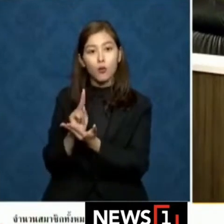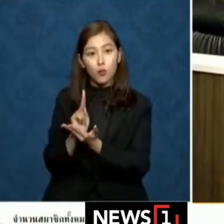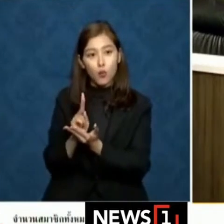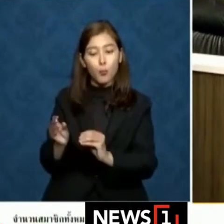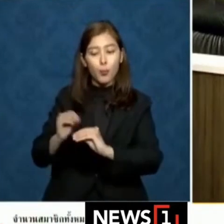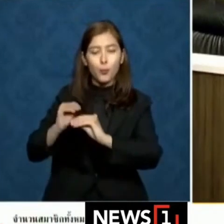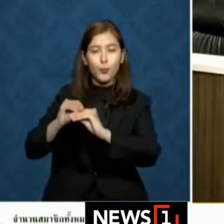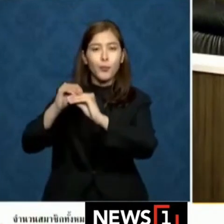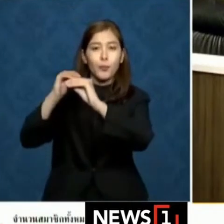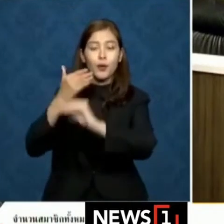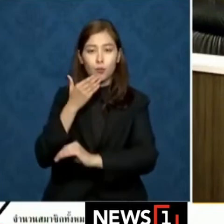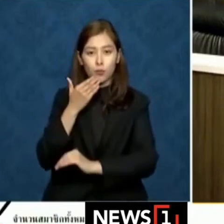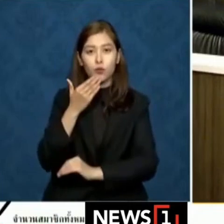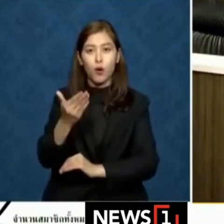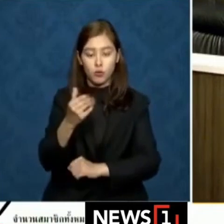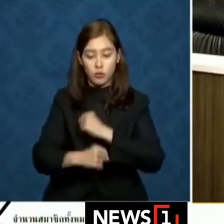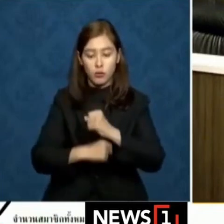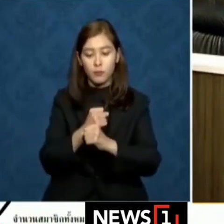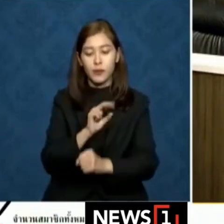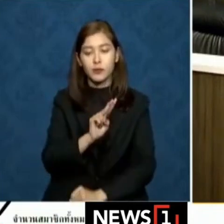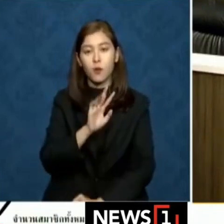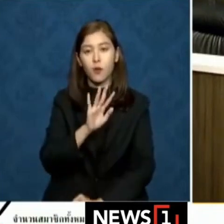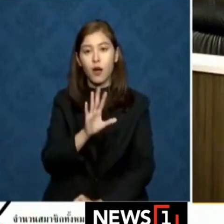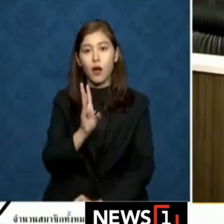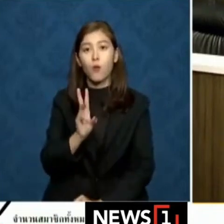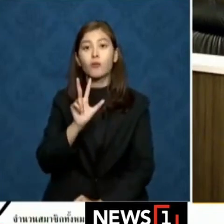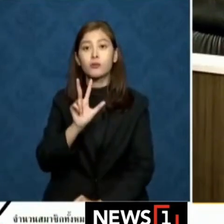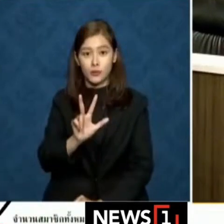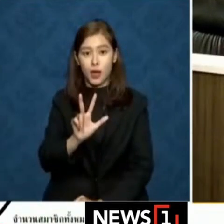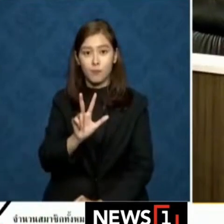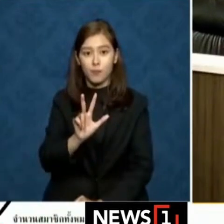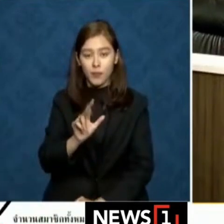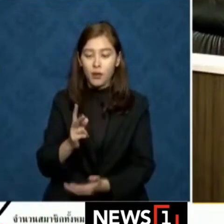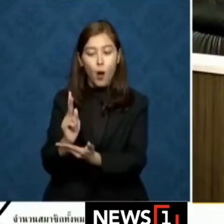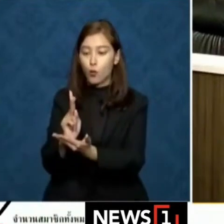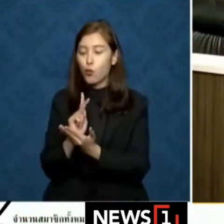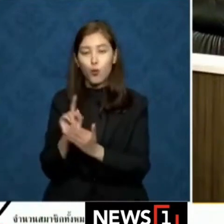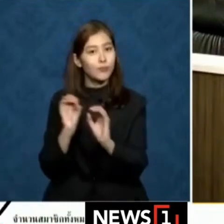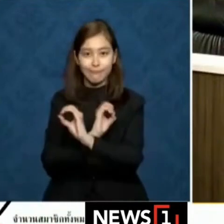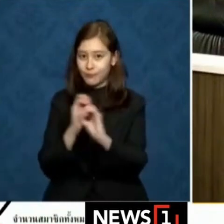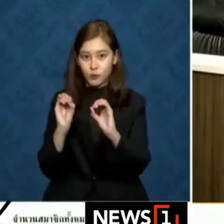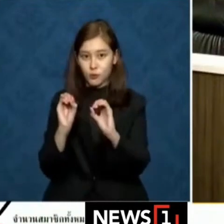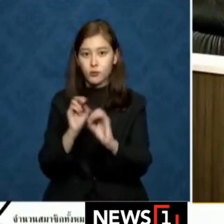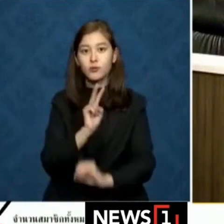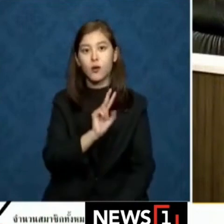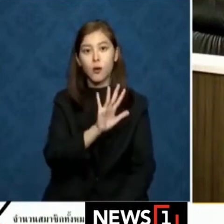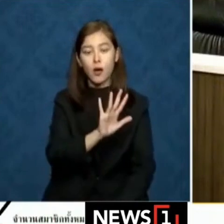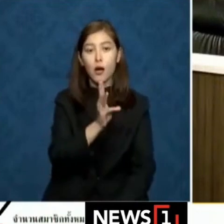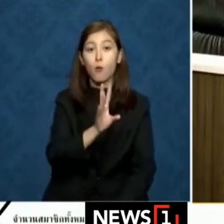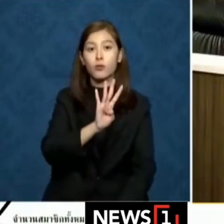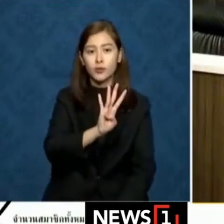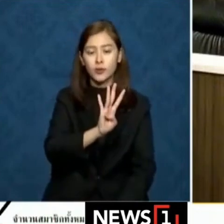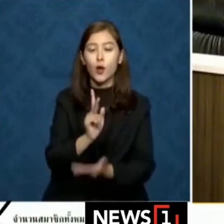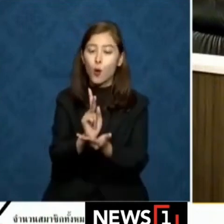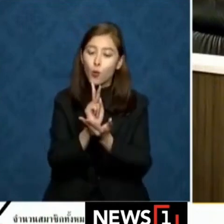กฟผเนี่ยต้องรักษาระดับเงินสดไว้ไม่ต่ำกว่า 60,000ล้านบาทเป็นมาตรฐานฉะนั้นตัวเลขที่บอกว่าลงไป